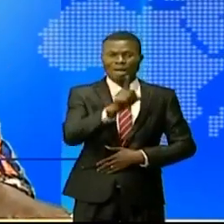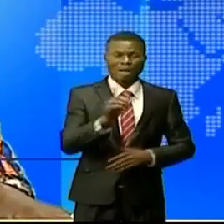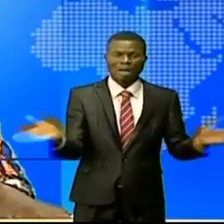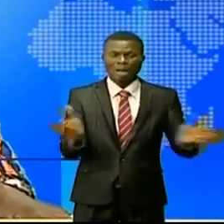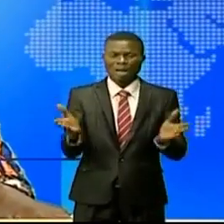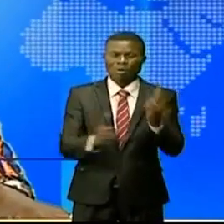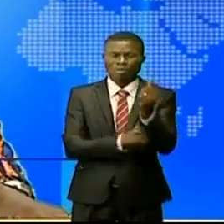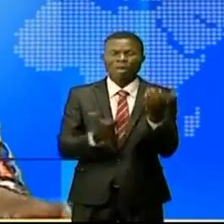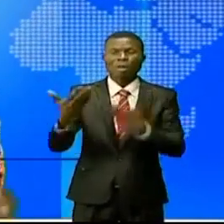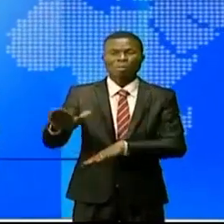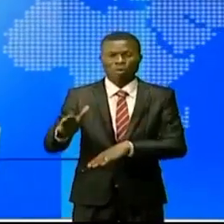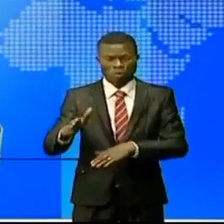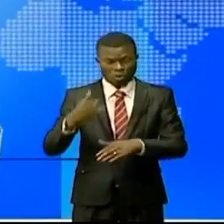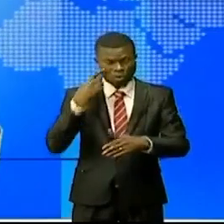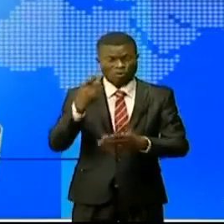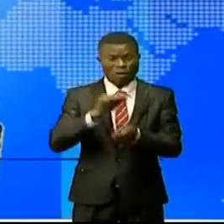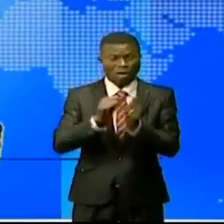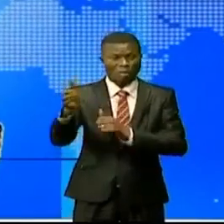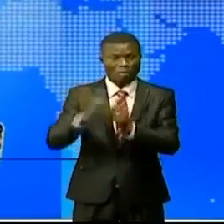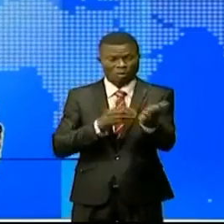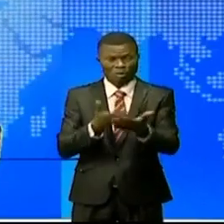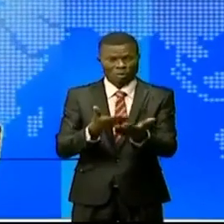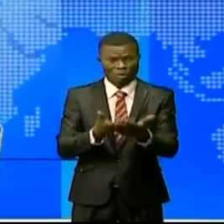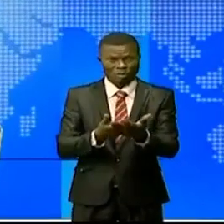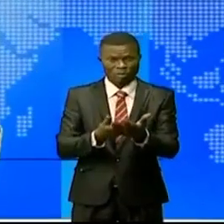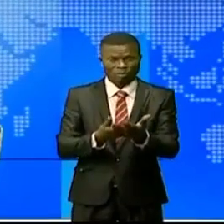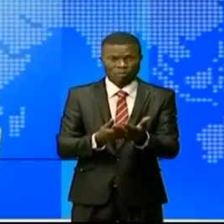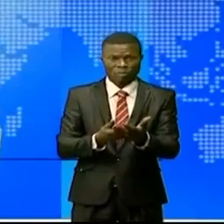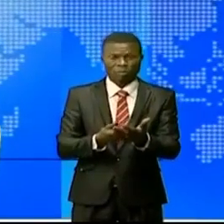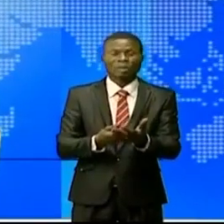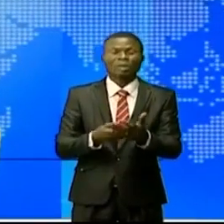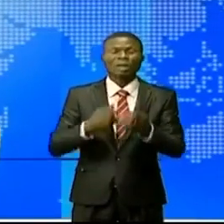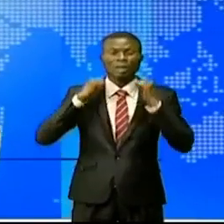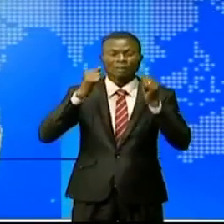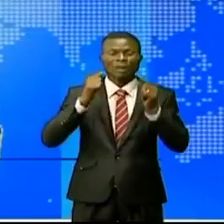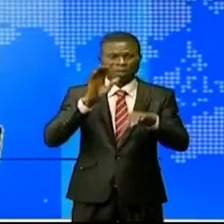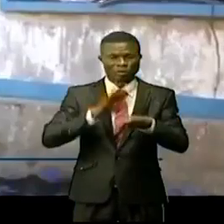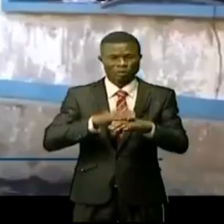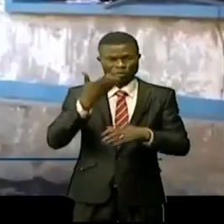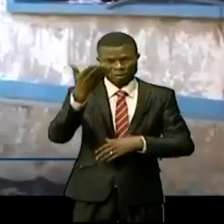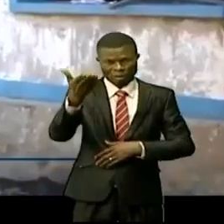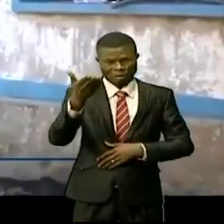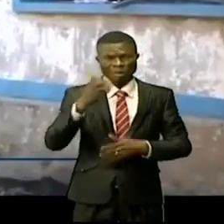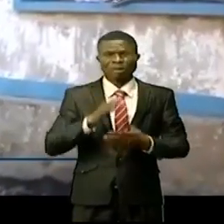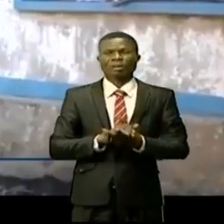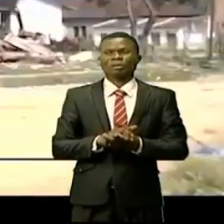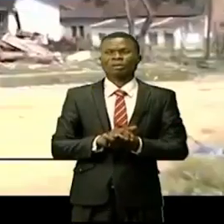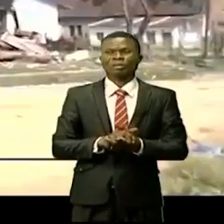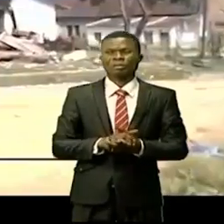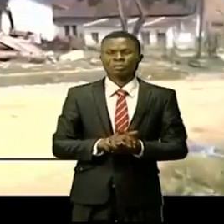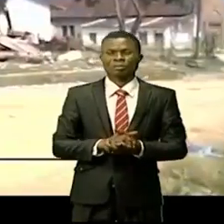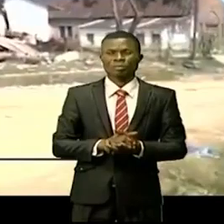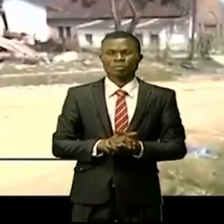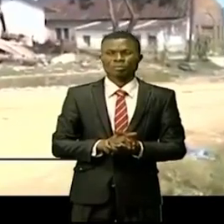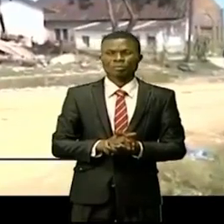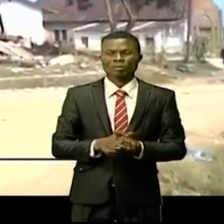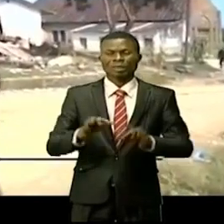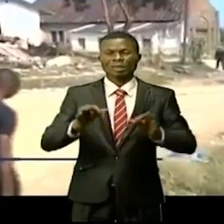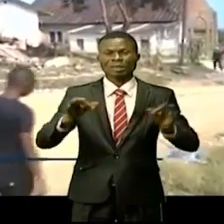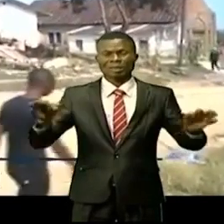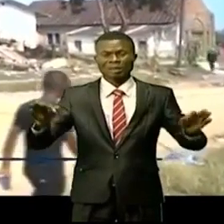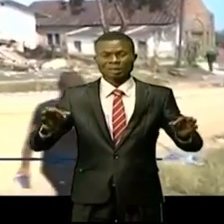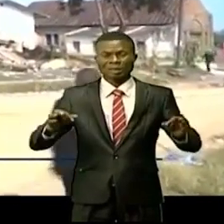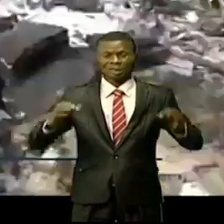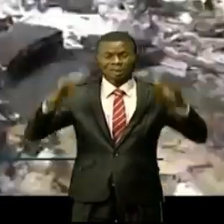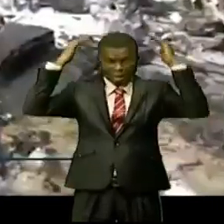victimes et constater les dégâts causés par les malfrats. Rodi Panda pour le reportage. Des cendres, des morceaux de tôle,